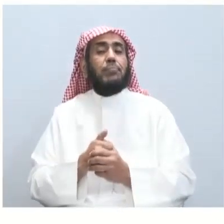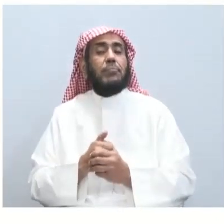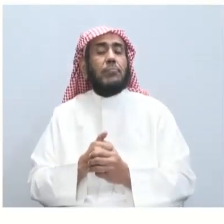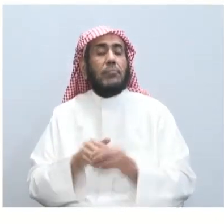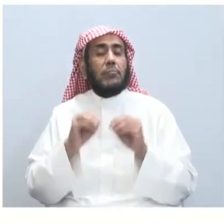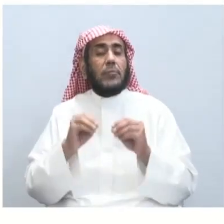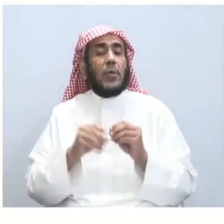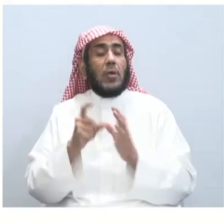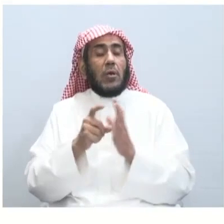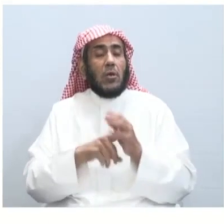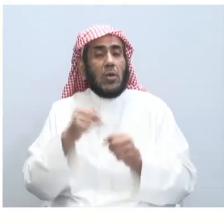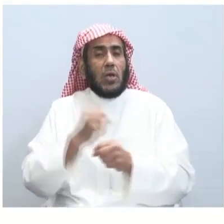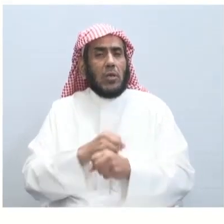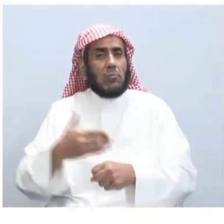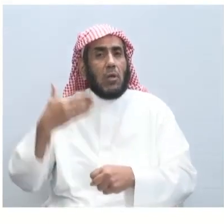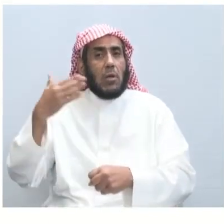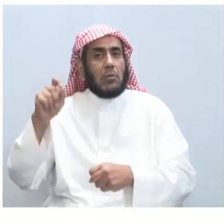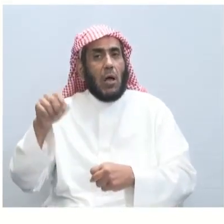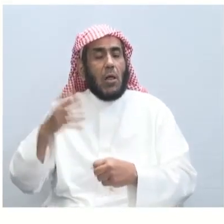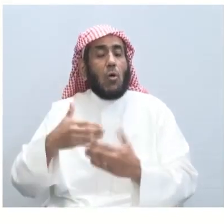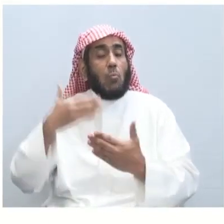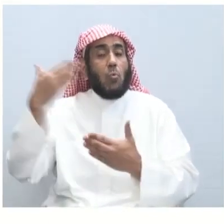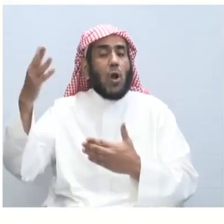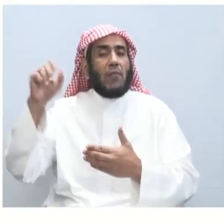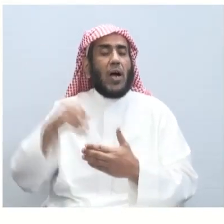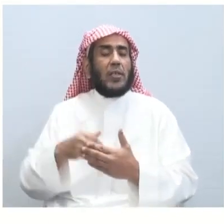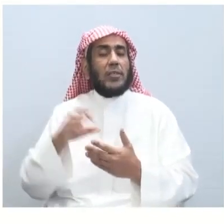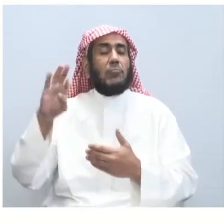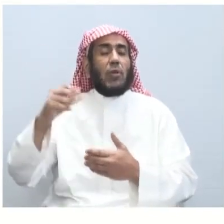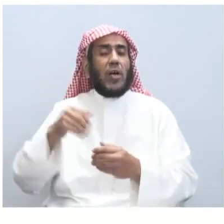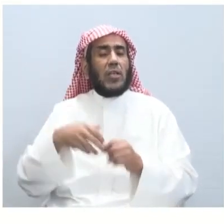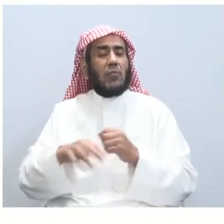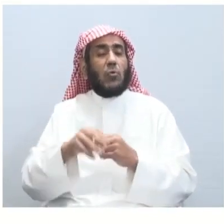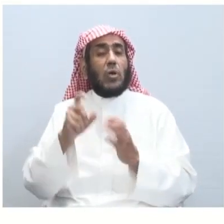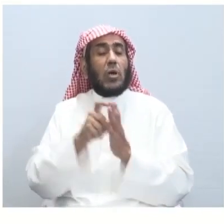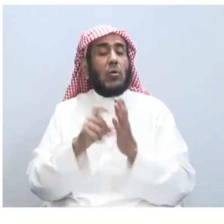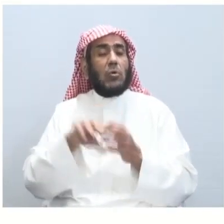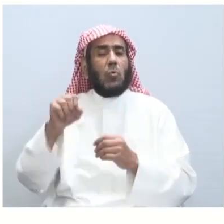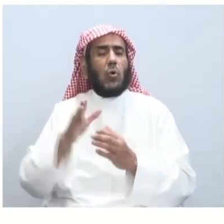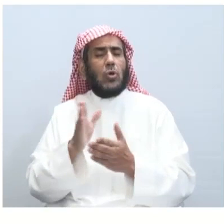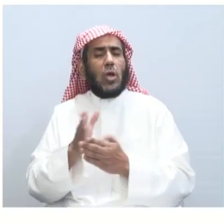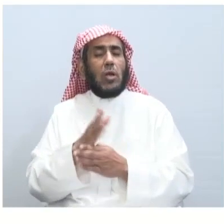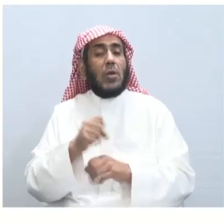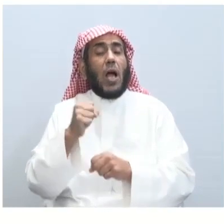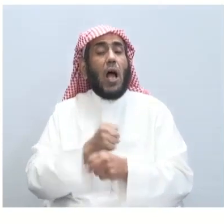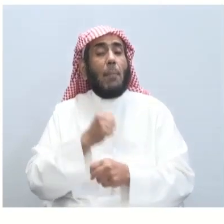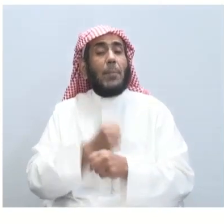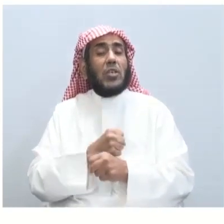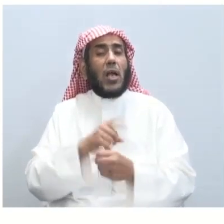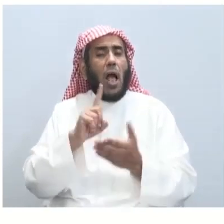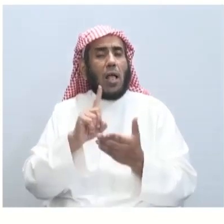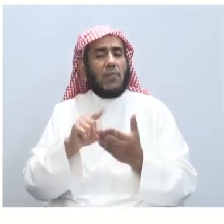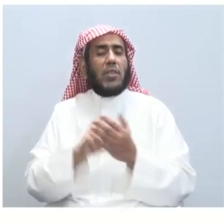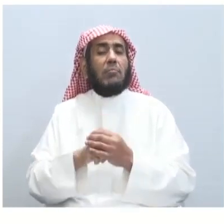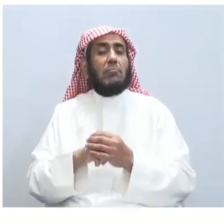ذكرنا قانون اجراءات التقاضي وهو ما يسمى المرافعات هذا احد فروع القانون الخاص وهو جانب اجرائي جانب